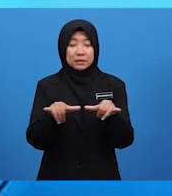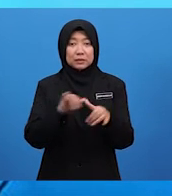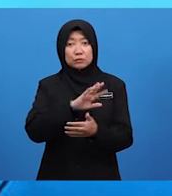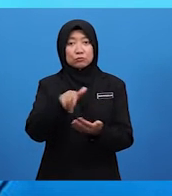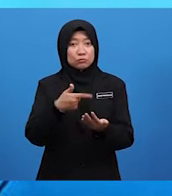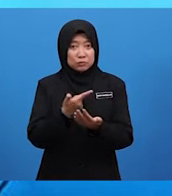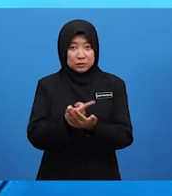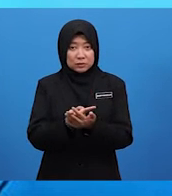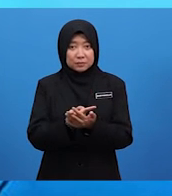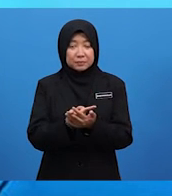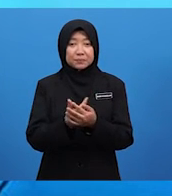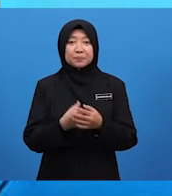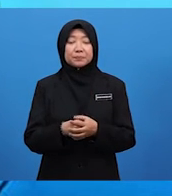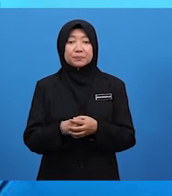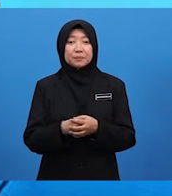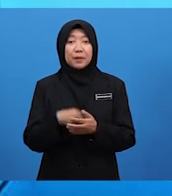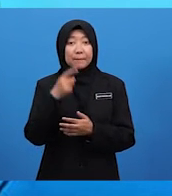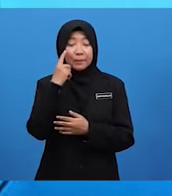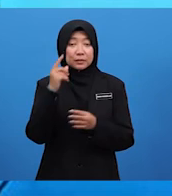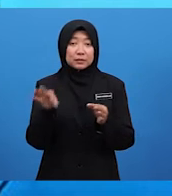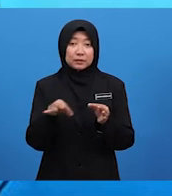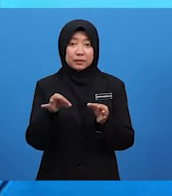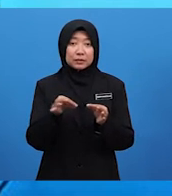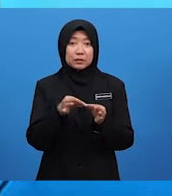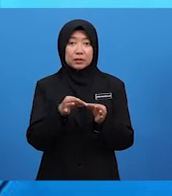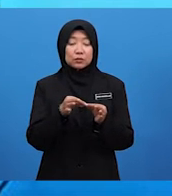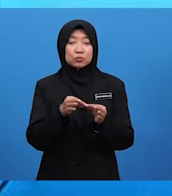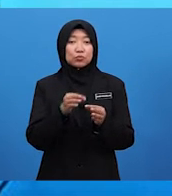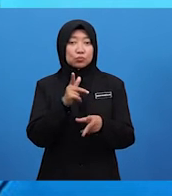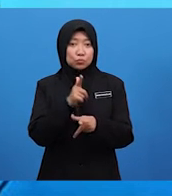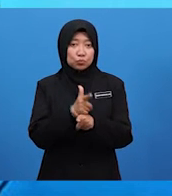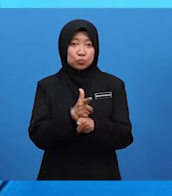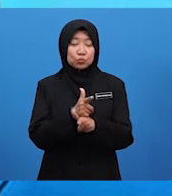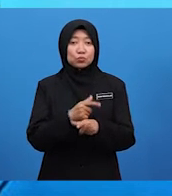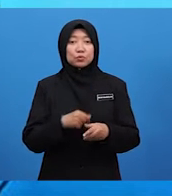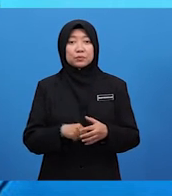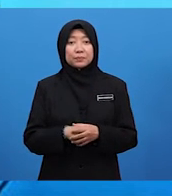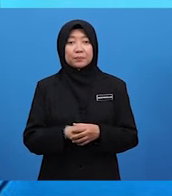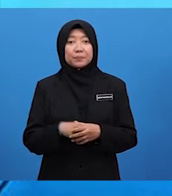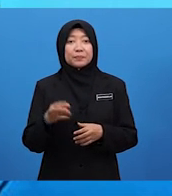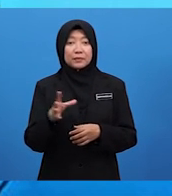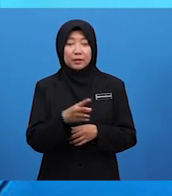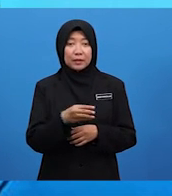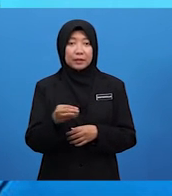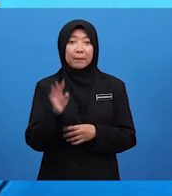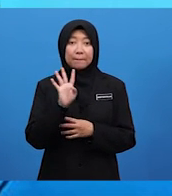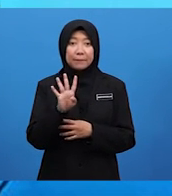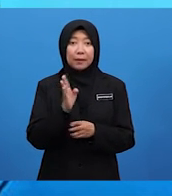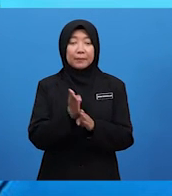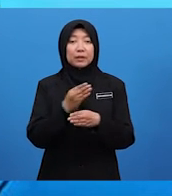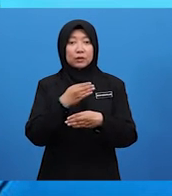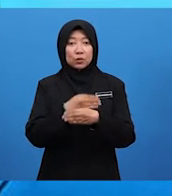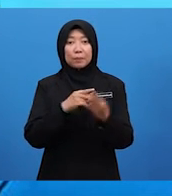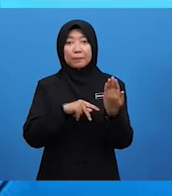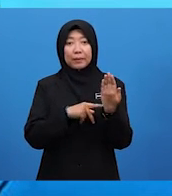keseluruhannya. Ketiga, mata jahitan kukuh dan lurus. Dan yang keempat, bentuk